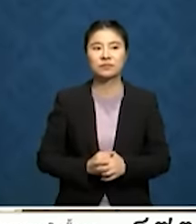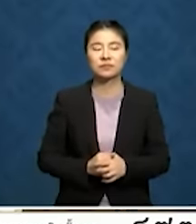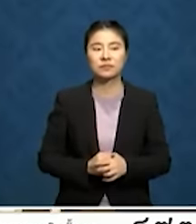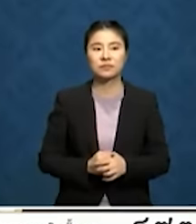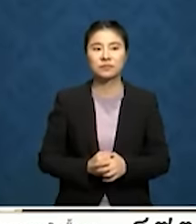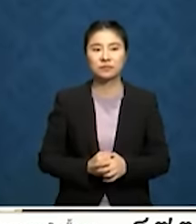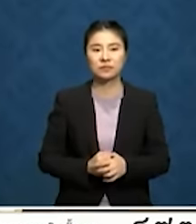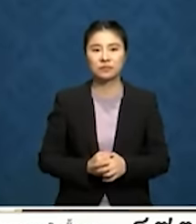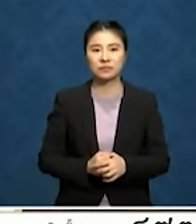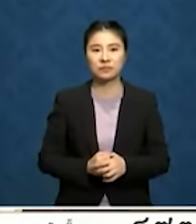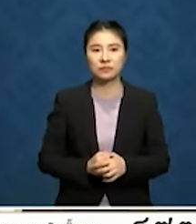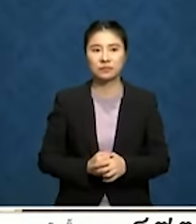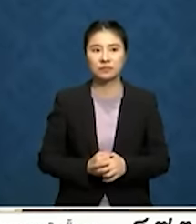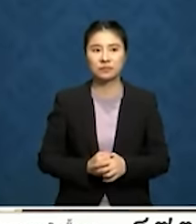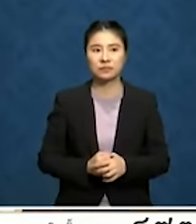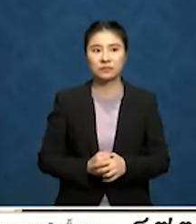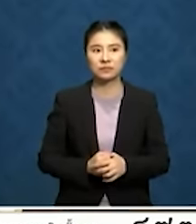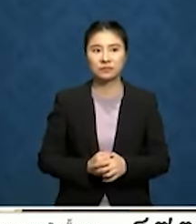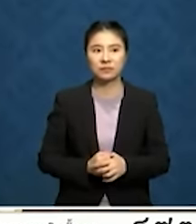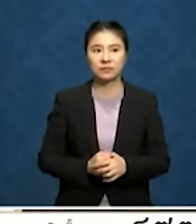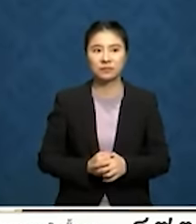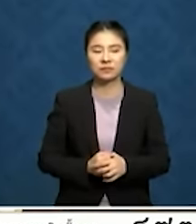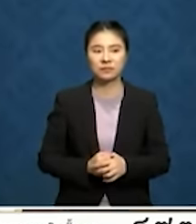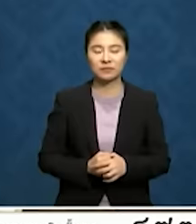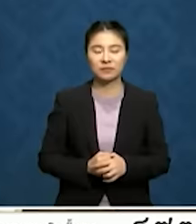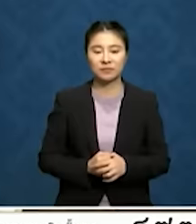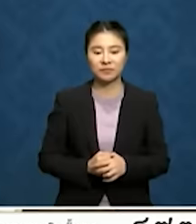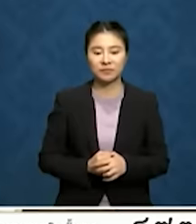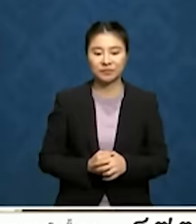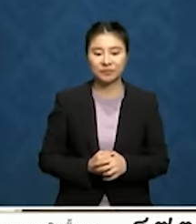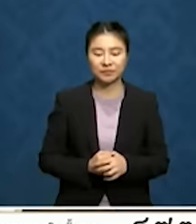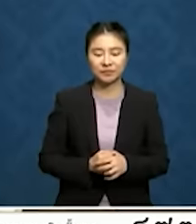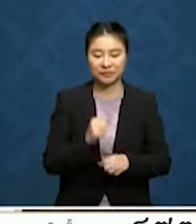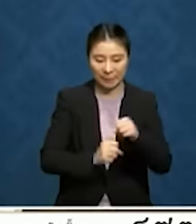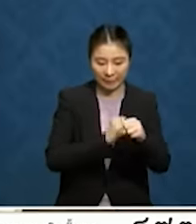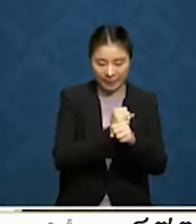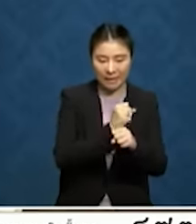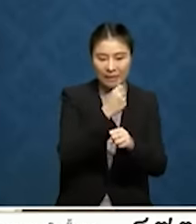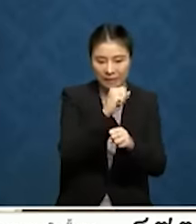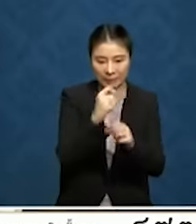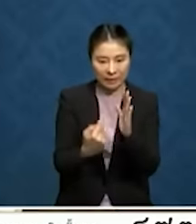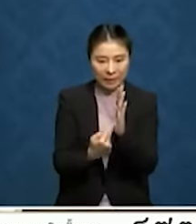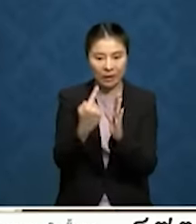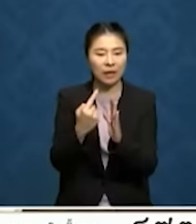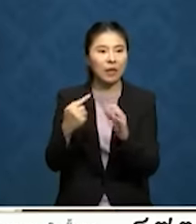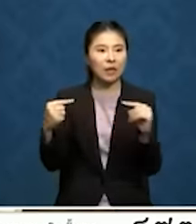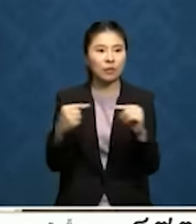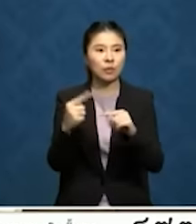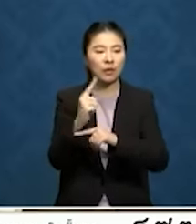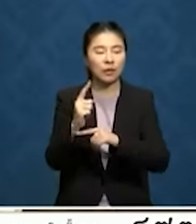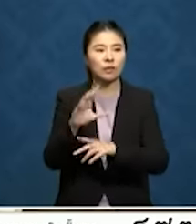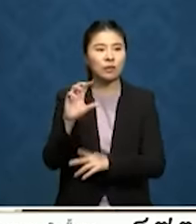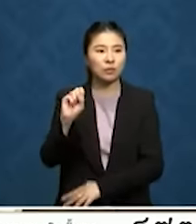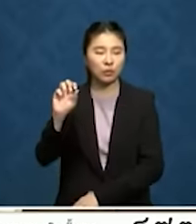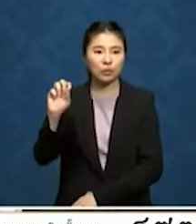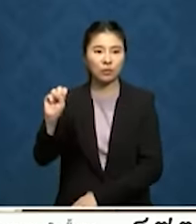แรกในรอบ10ปีครับท่านประธานครับที่สภาผู้แทนราษฎร